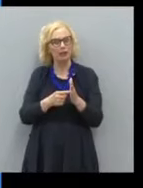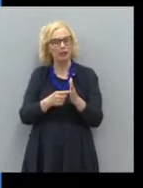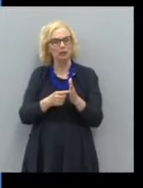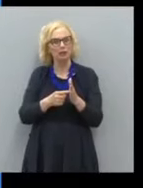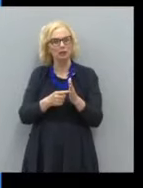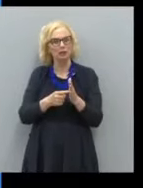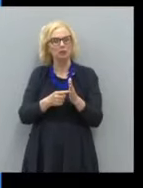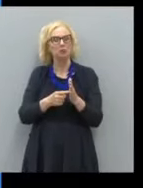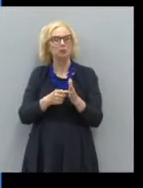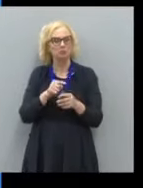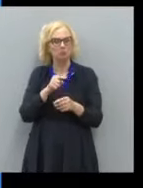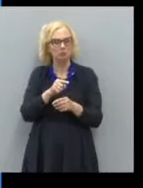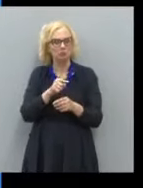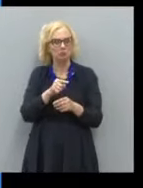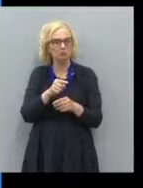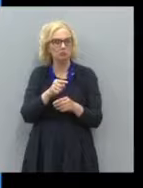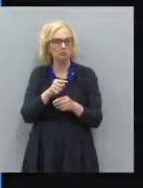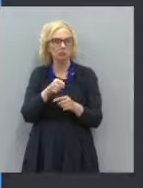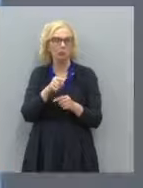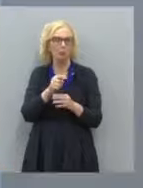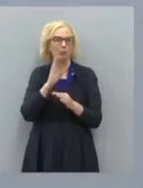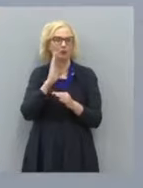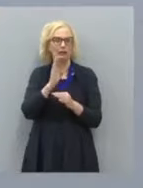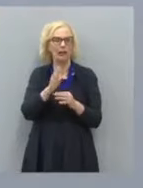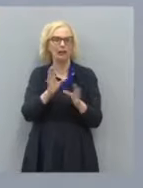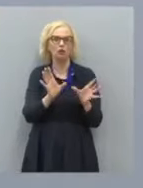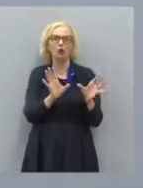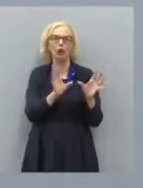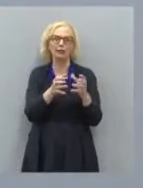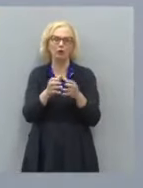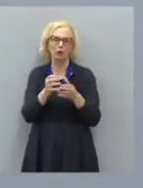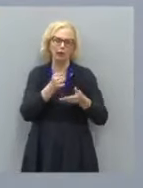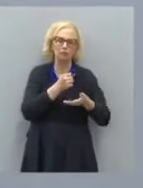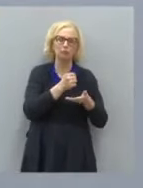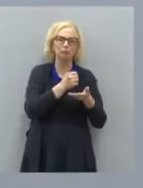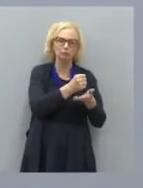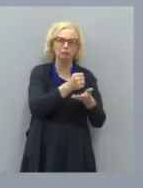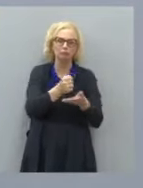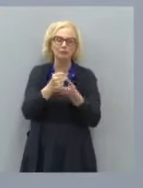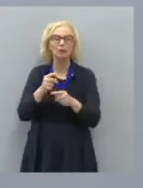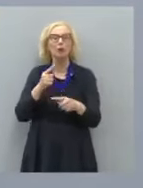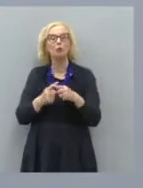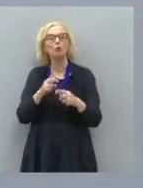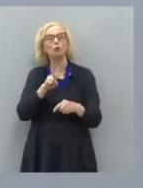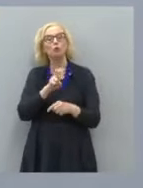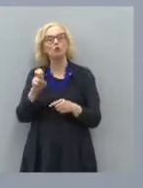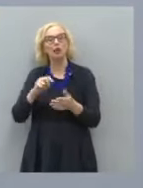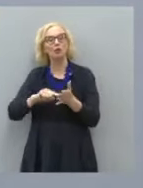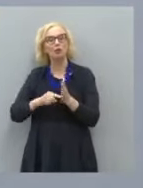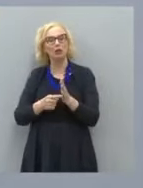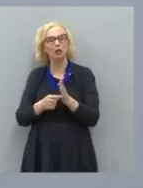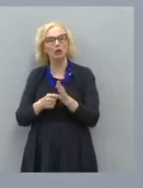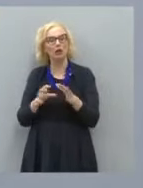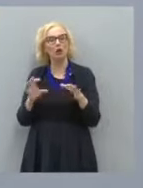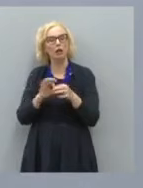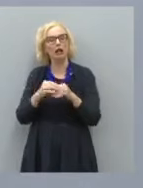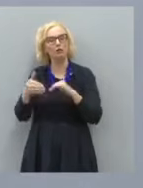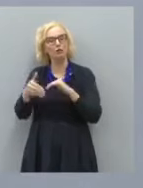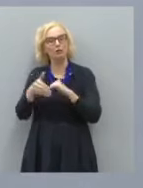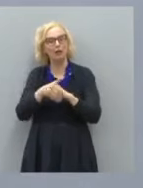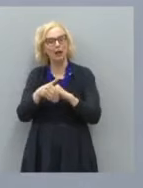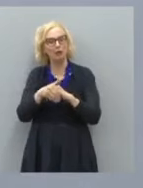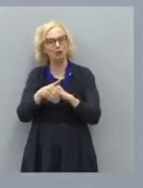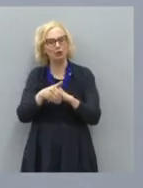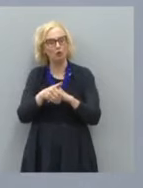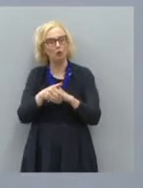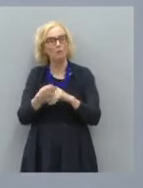che furono quelle date direttamente alle categorie interessate più 200 milioni di maggior debito per per